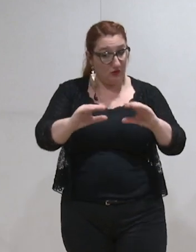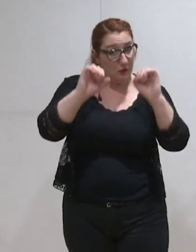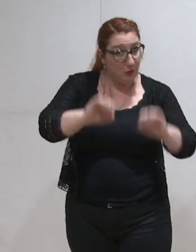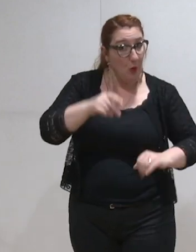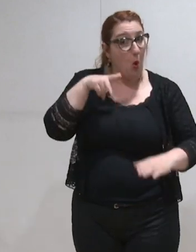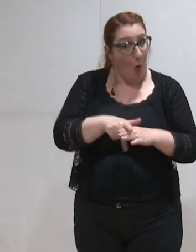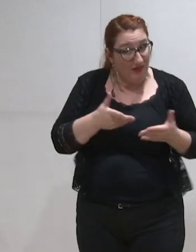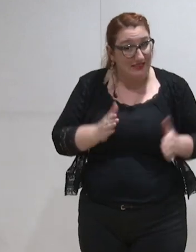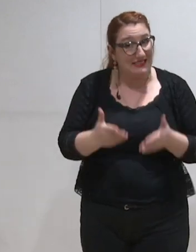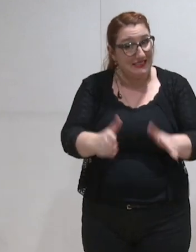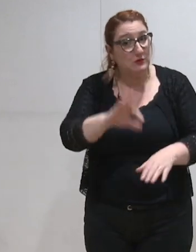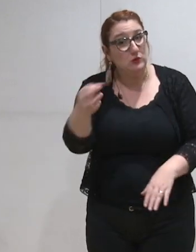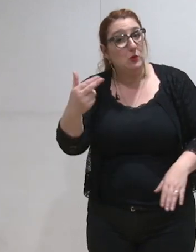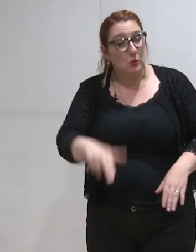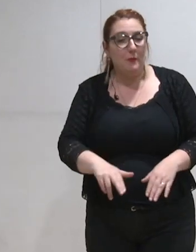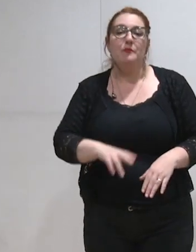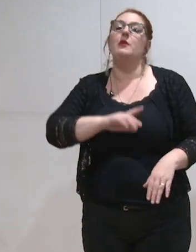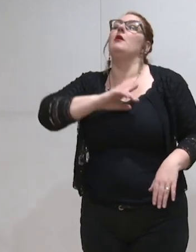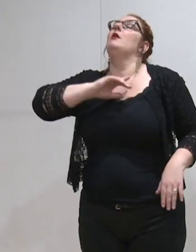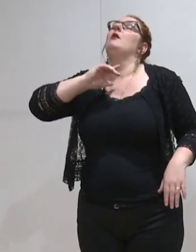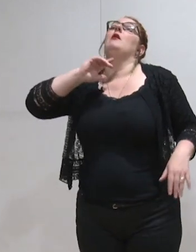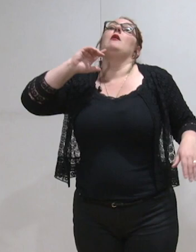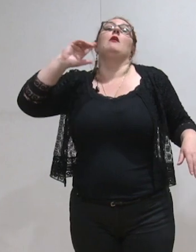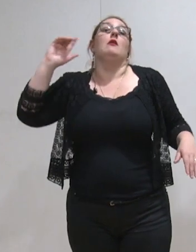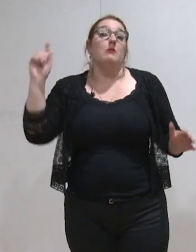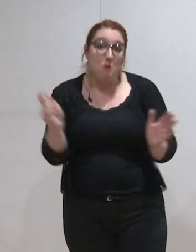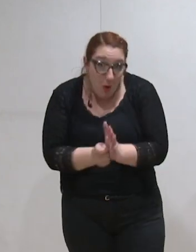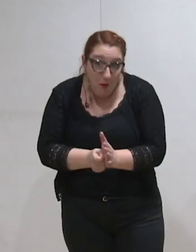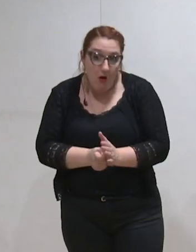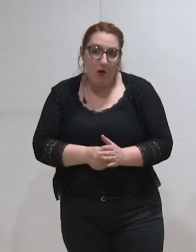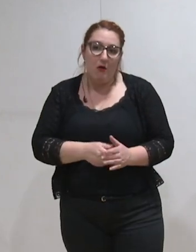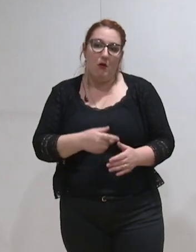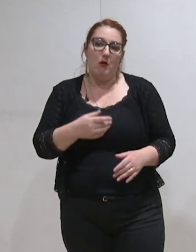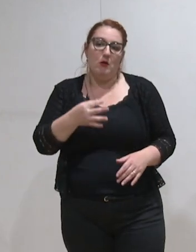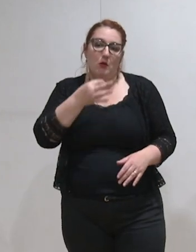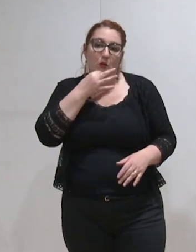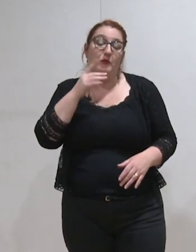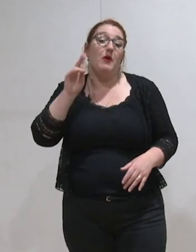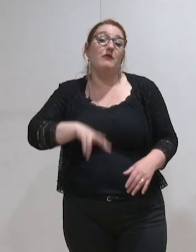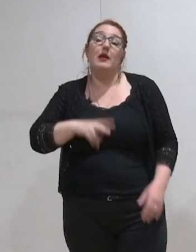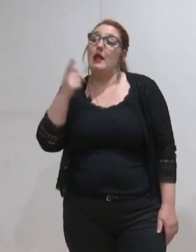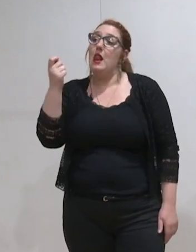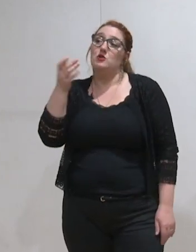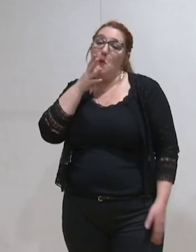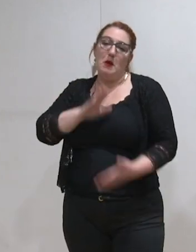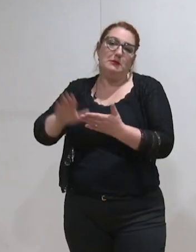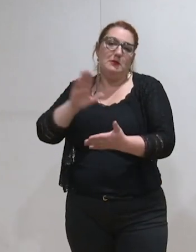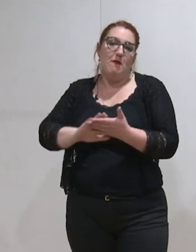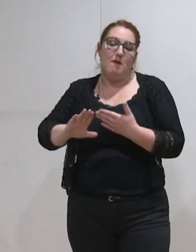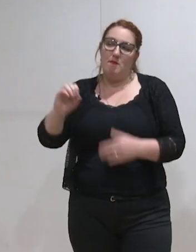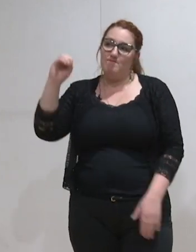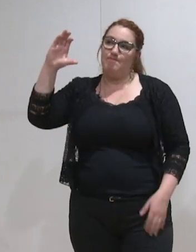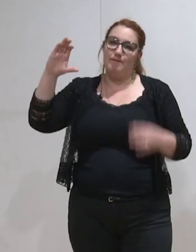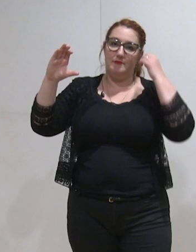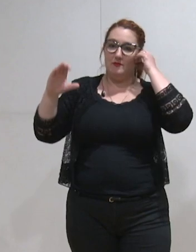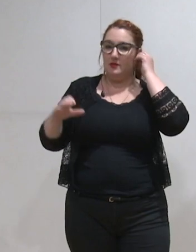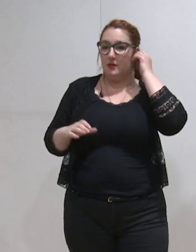décisions et à ce moment-là on on active bah l'argent étant un peu le ner de la guerre ce qui est relativement important on active le